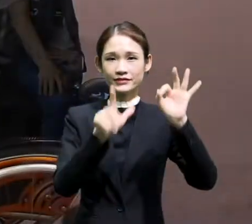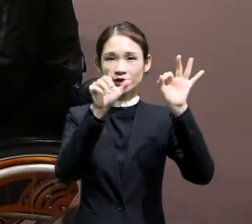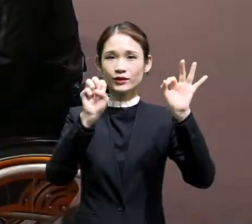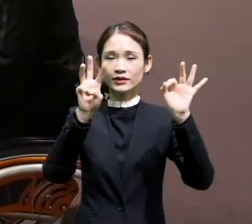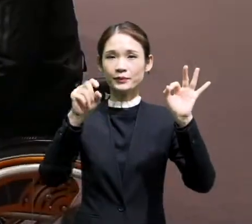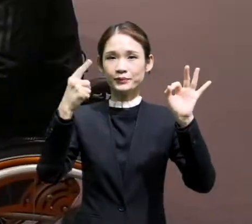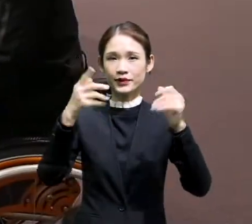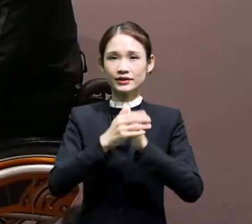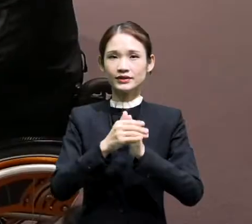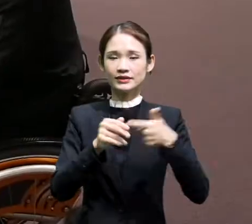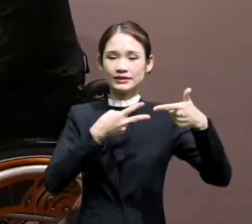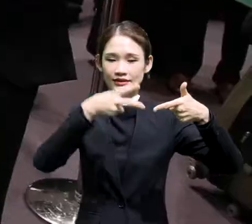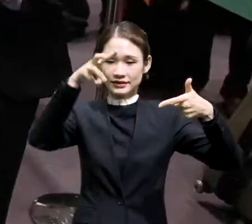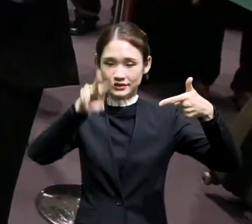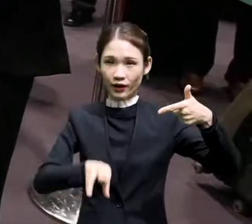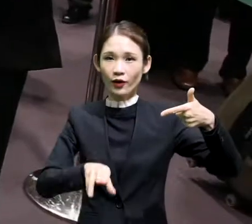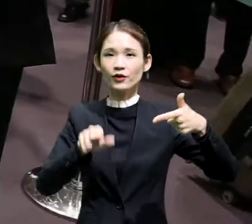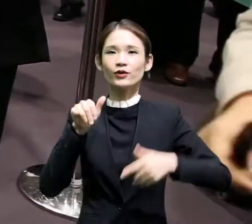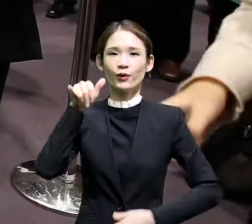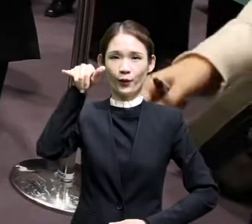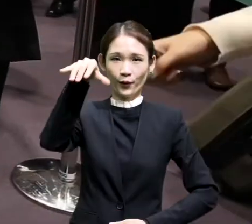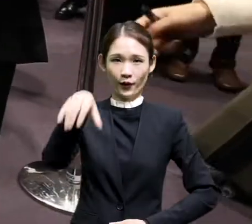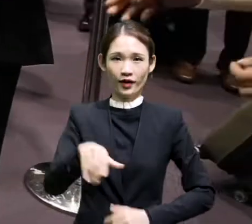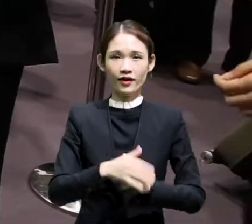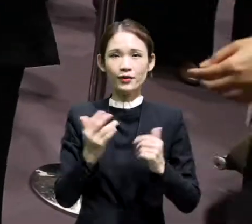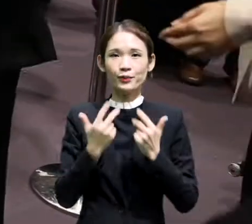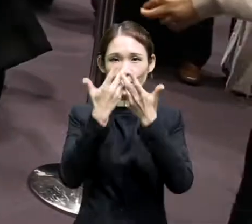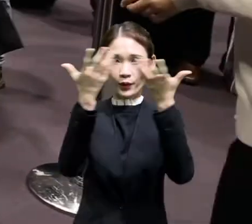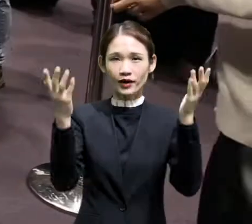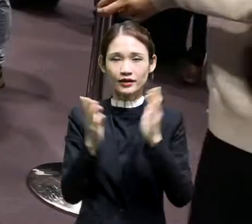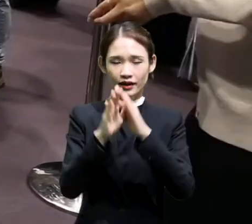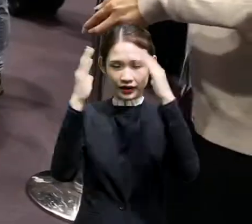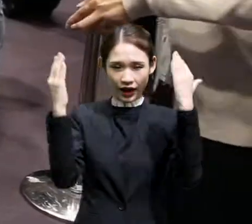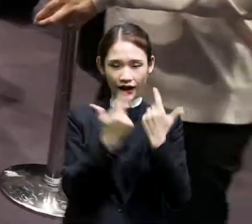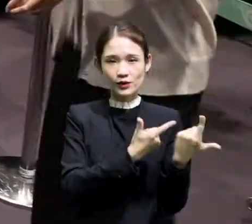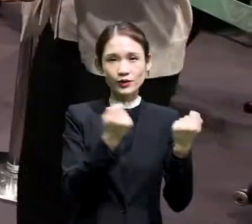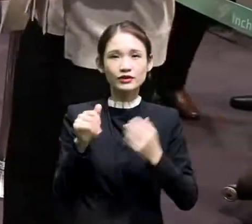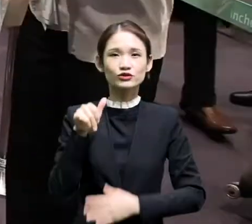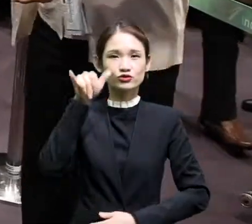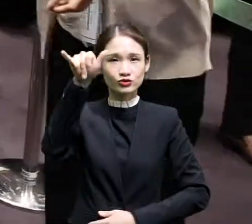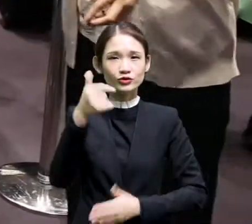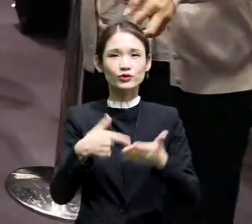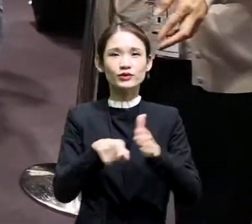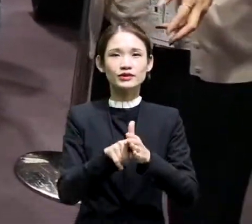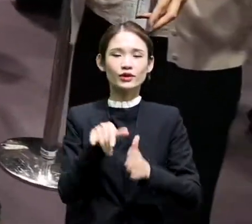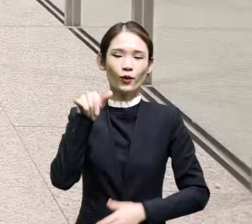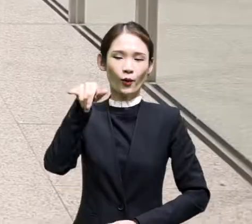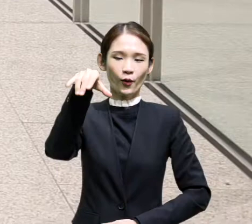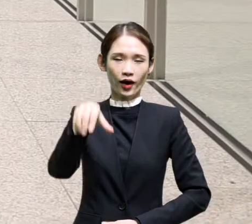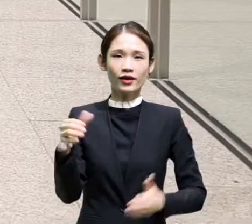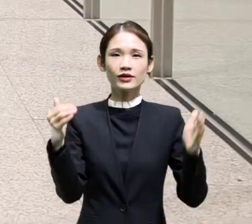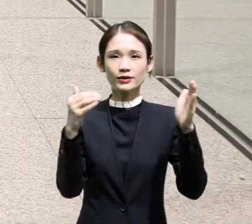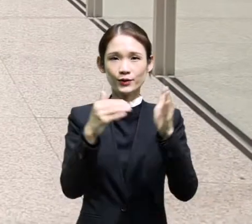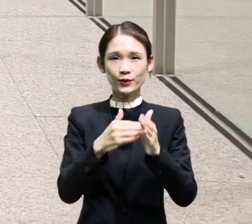10월 31일 인천공항. 보다 봉사단원 전체가 출국을 위해 공항에